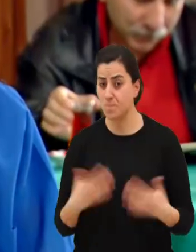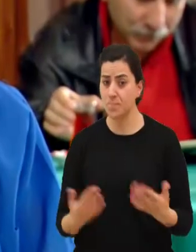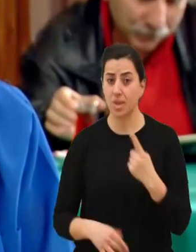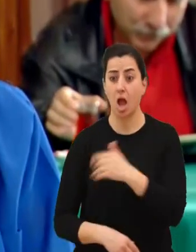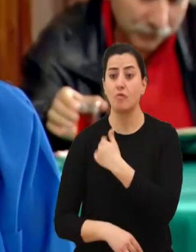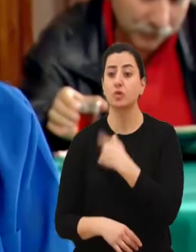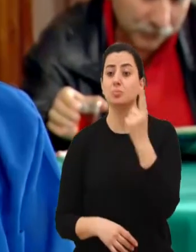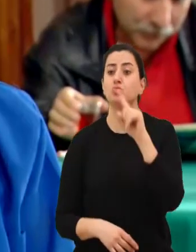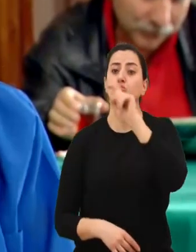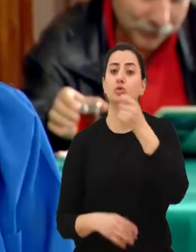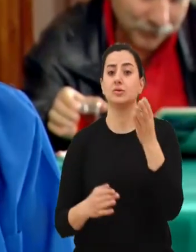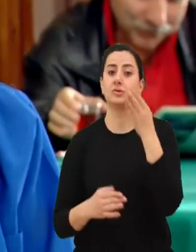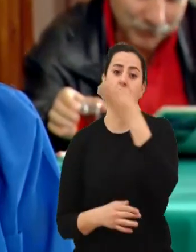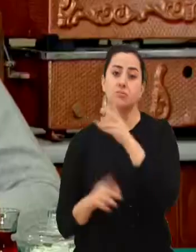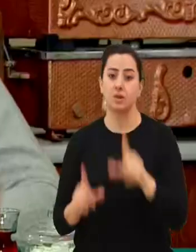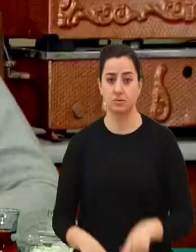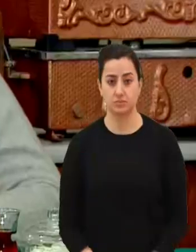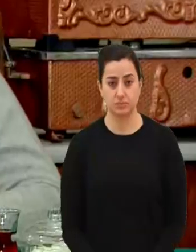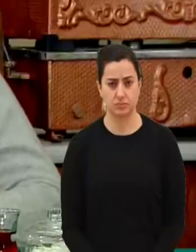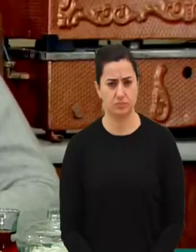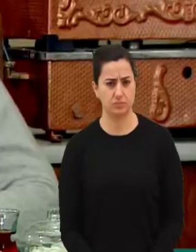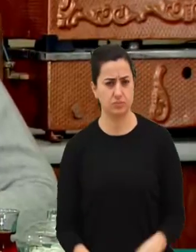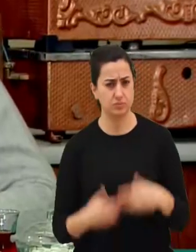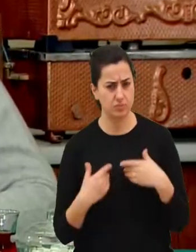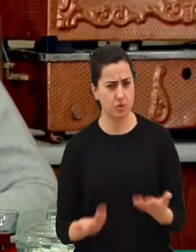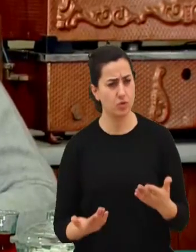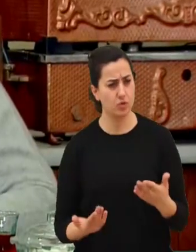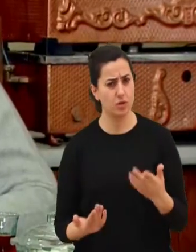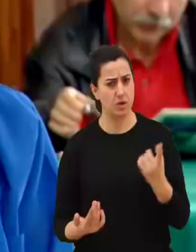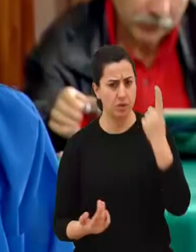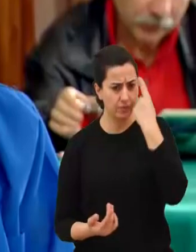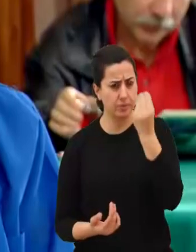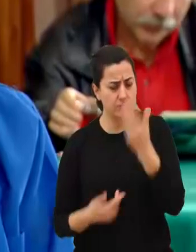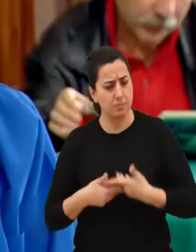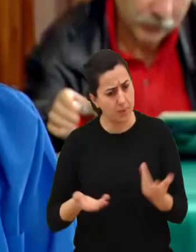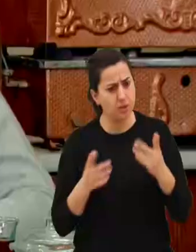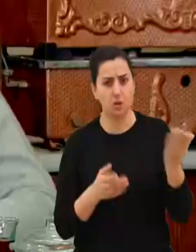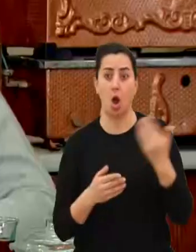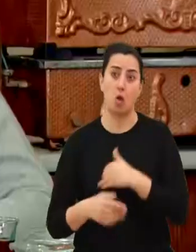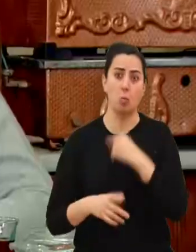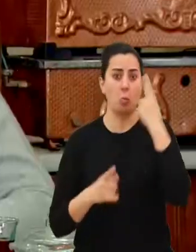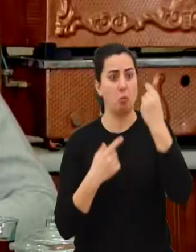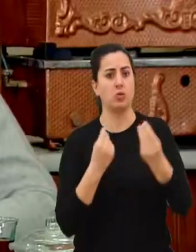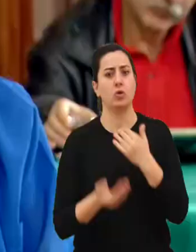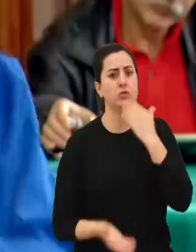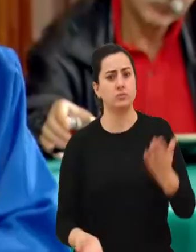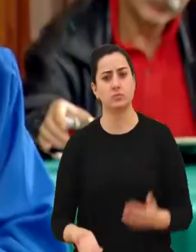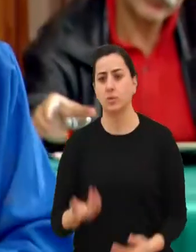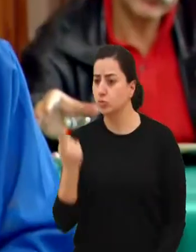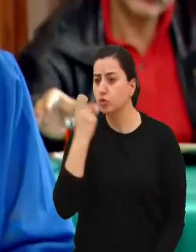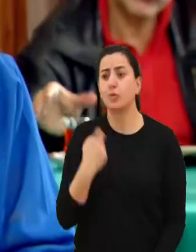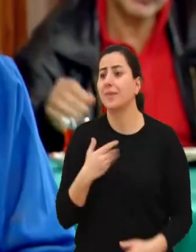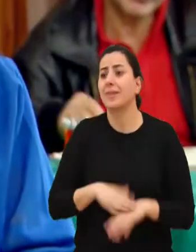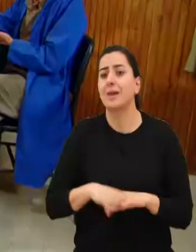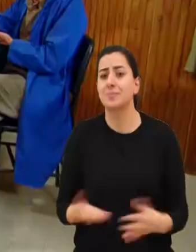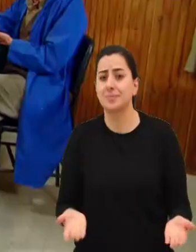Avukat tutmak gerekiyor, bir avukata gitmeniz lazım. Ya Mehmet sen de akıl verip durma ya, Allah Allah avukattı, mamukattı diye. Abi soruyor adam,